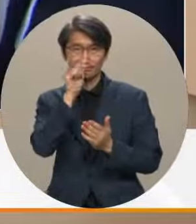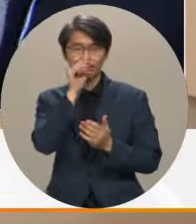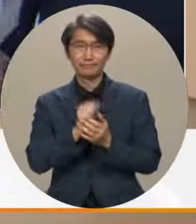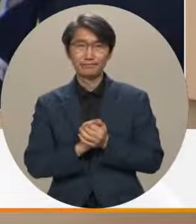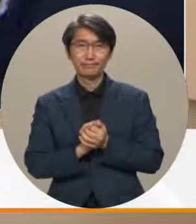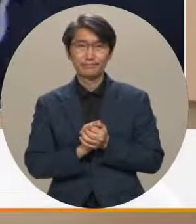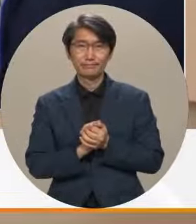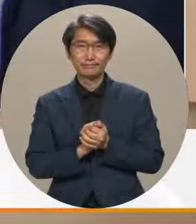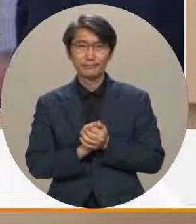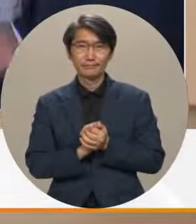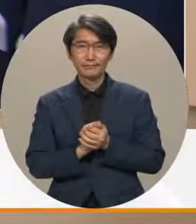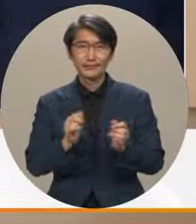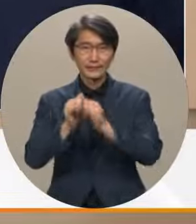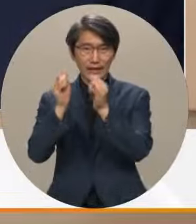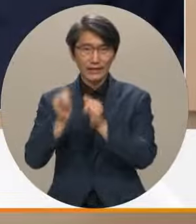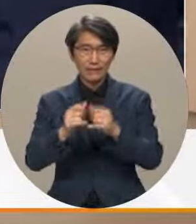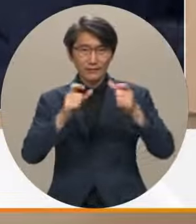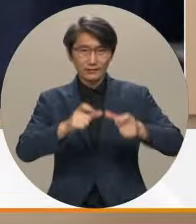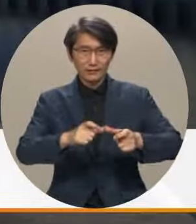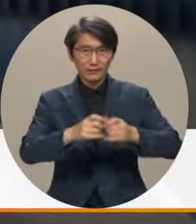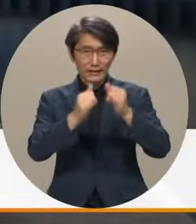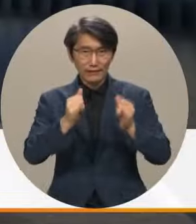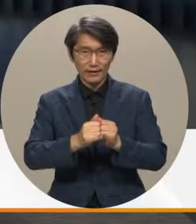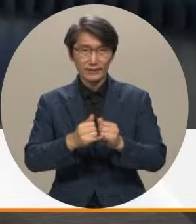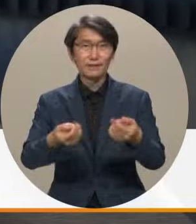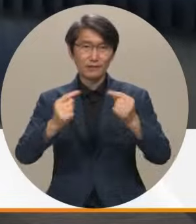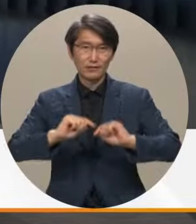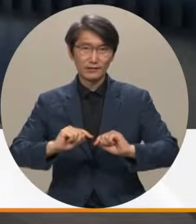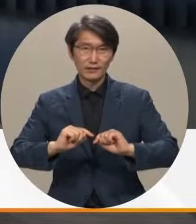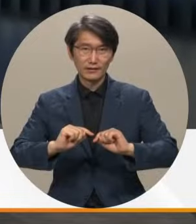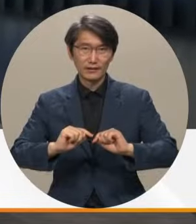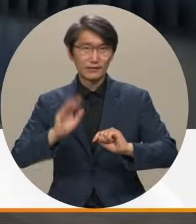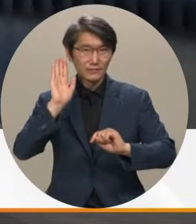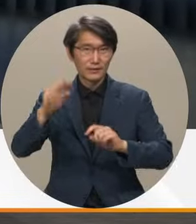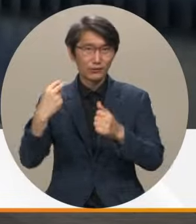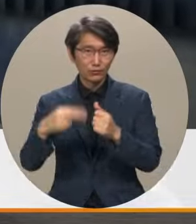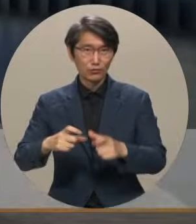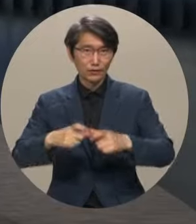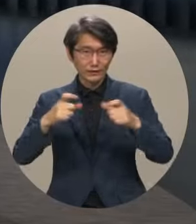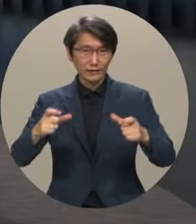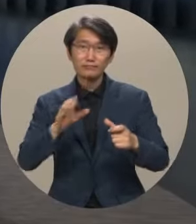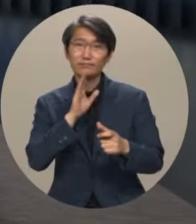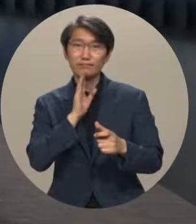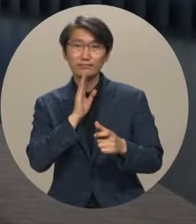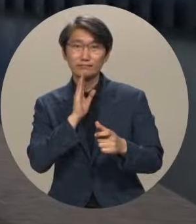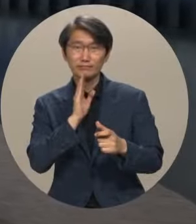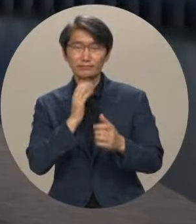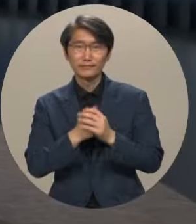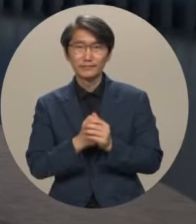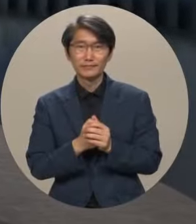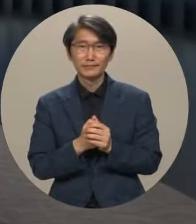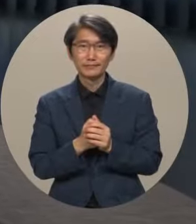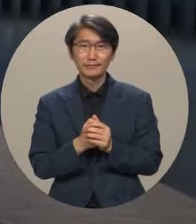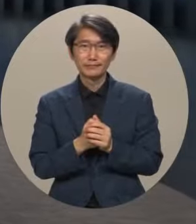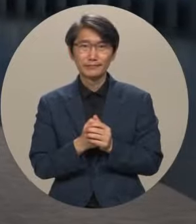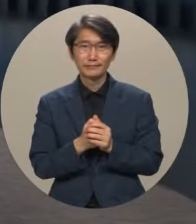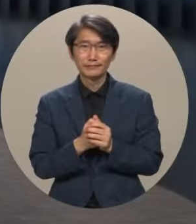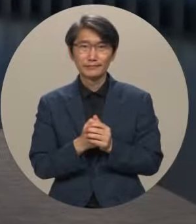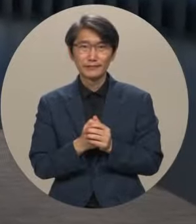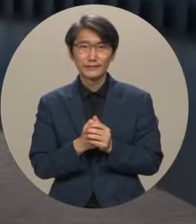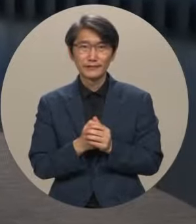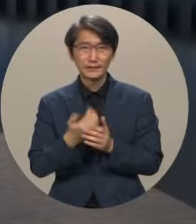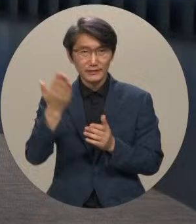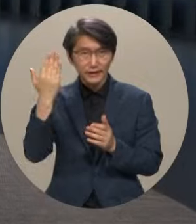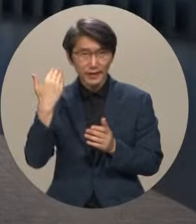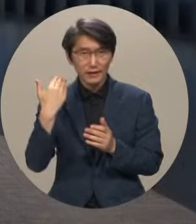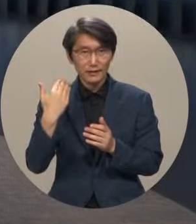있습니다. 네, 시민사회와 지역사회 참여를 통한 어떤 미래교육으로의 확장. 그렇죠. 예, 네. 그렇습니다. 자, 그리고